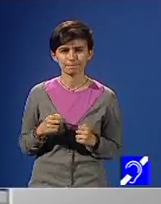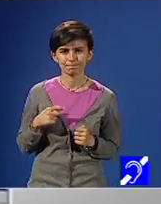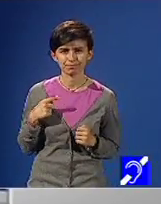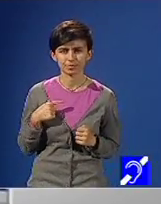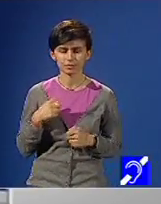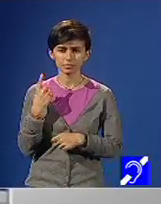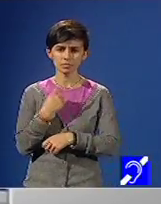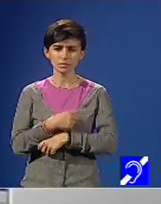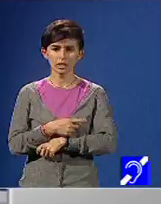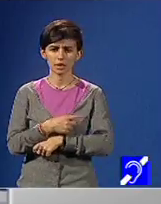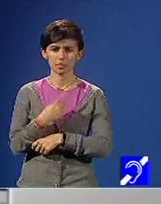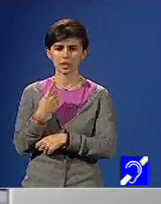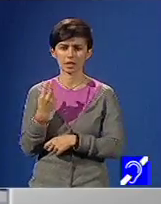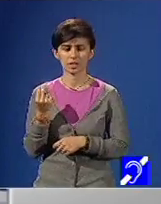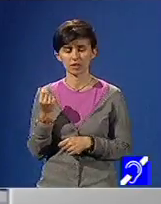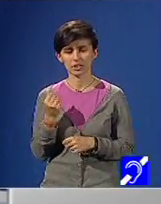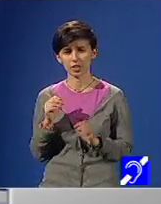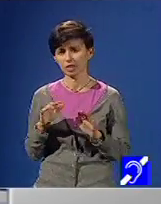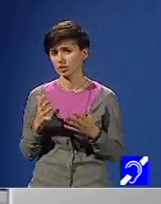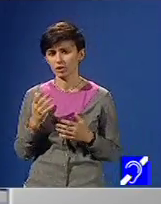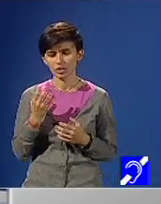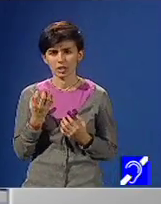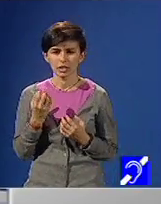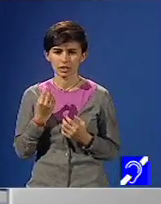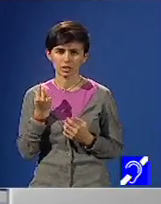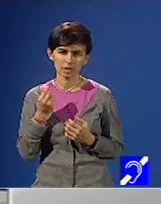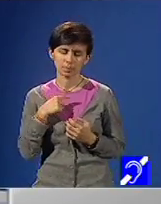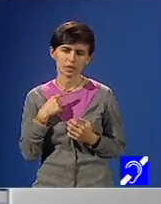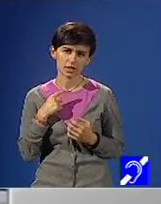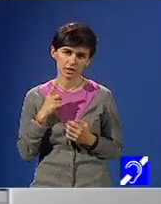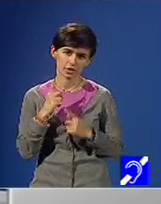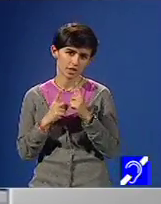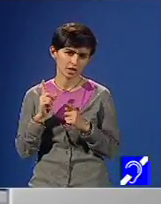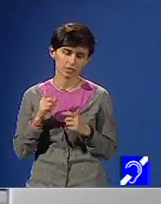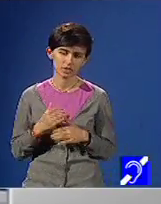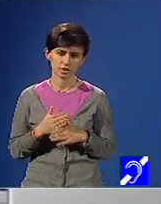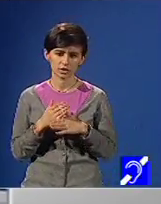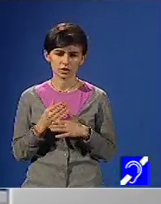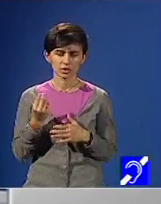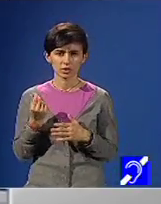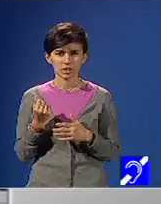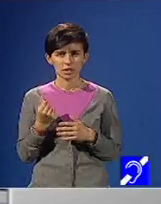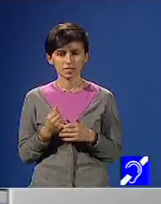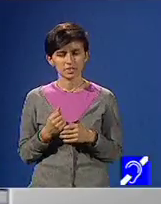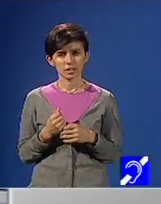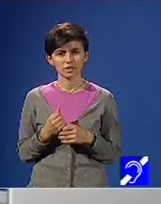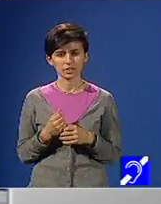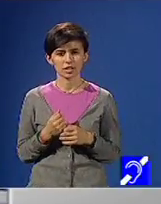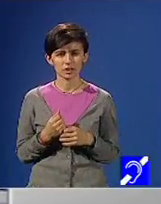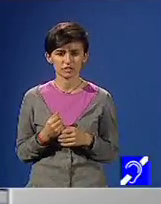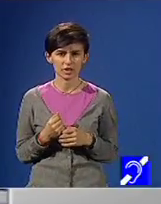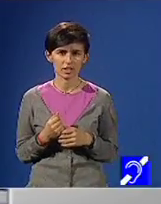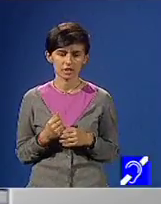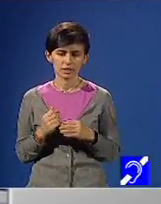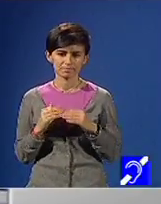financiară. Deci acolo, oricât de bun ai fi, dacă nu e susținut financiar, Deci dai în spate. Dai în spate pentru că nu poți să urci următoarea